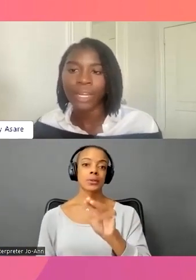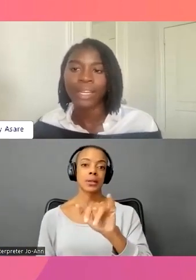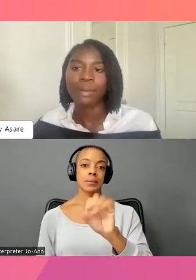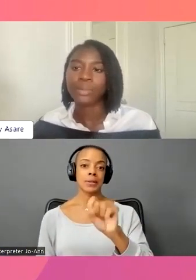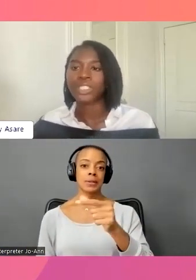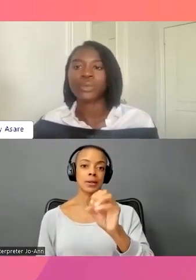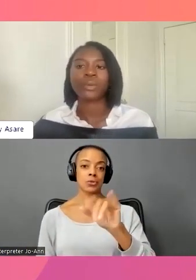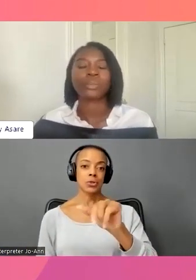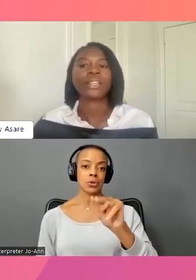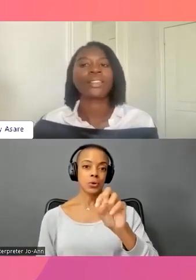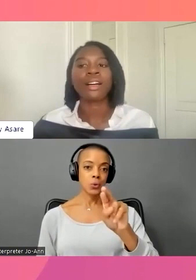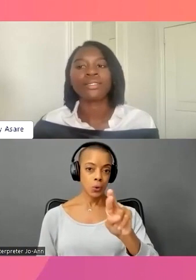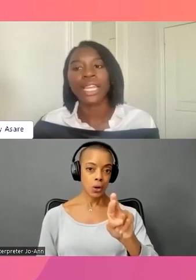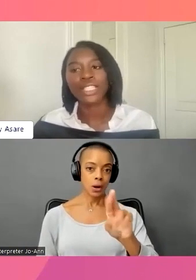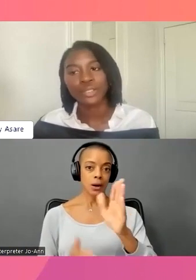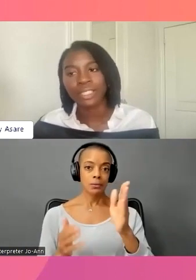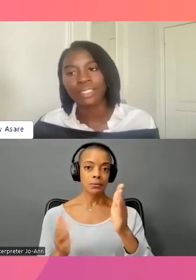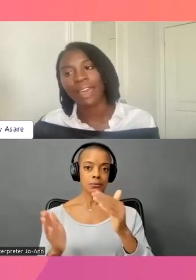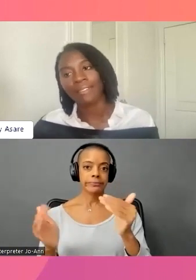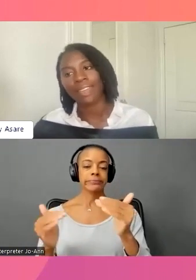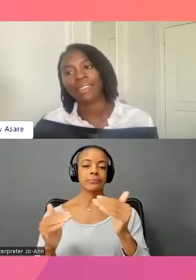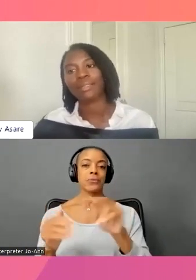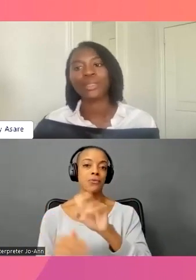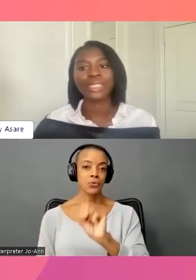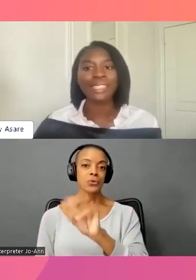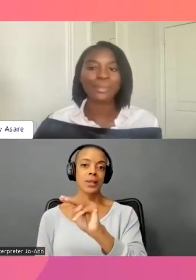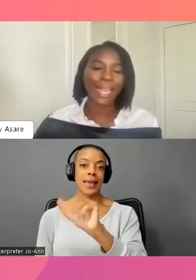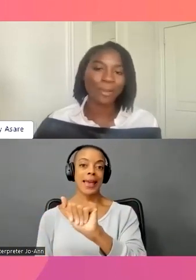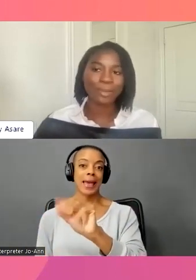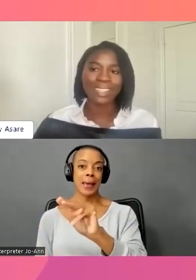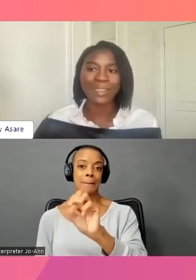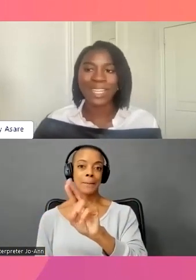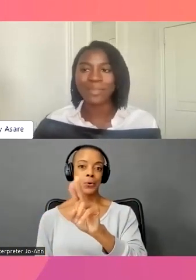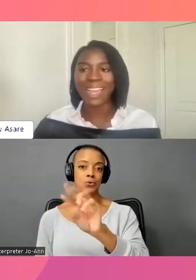Et misogynoir versus homogynoir, qui est